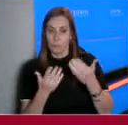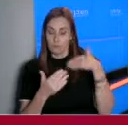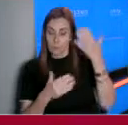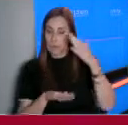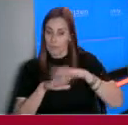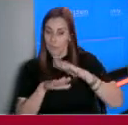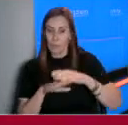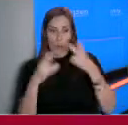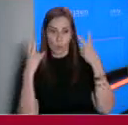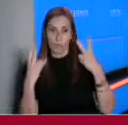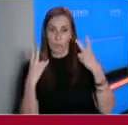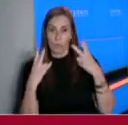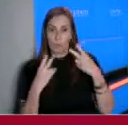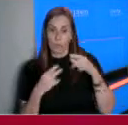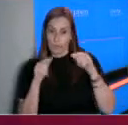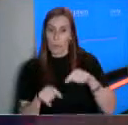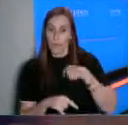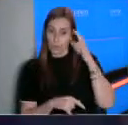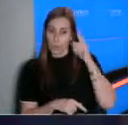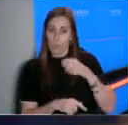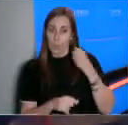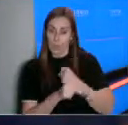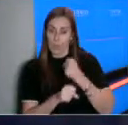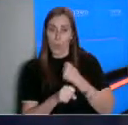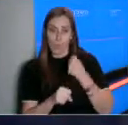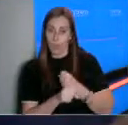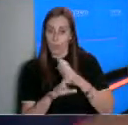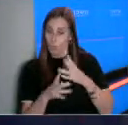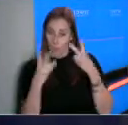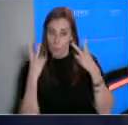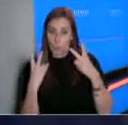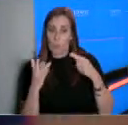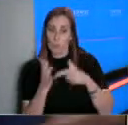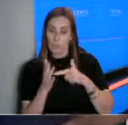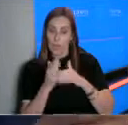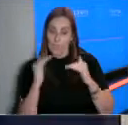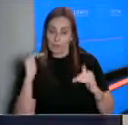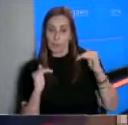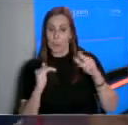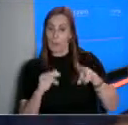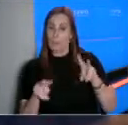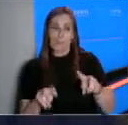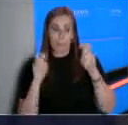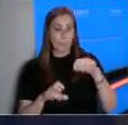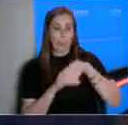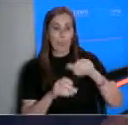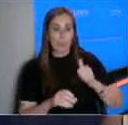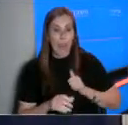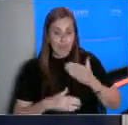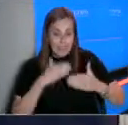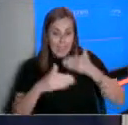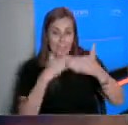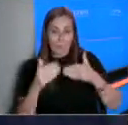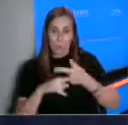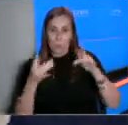באזרחות לתפקידים משמעותיים ביותר. וכאן אני חושבת שצריכים לעשות עבודה מאוד משמעותית בשביל לצמצם פערים. יש להם הזדמנות בצהל להתקדם לכל